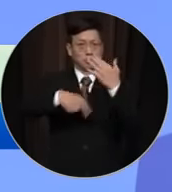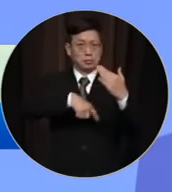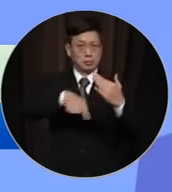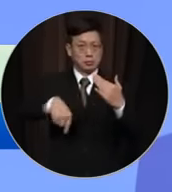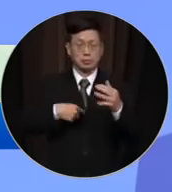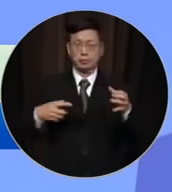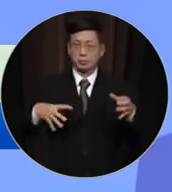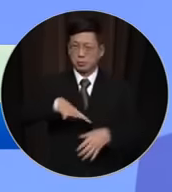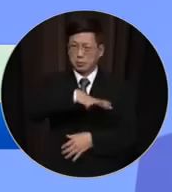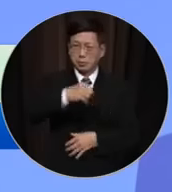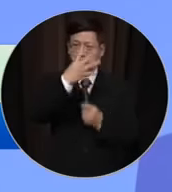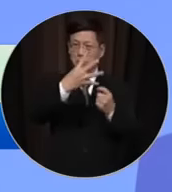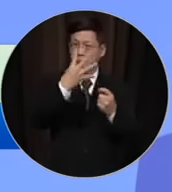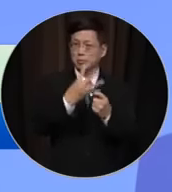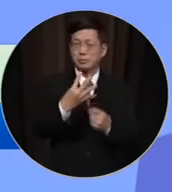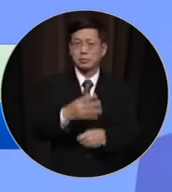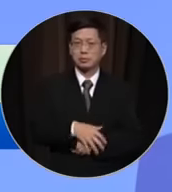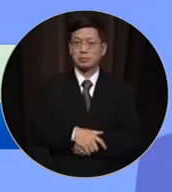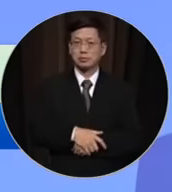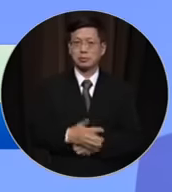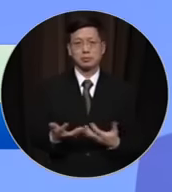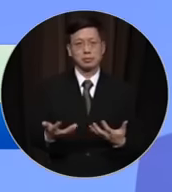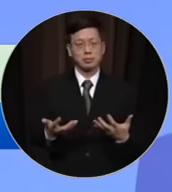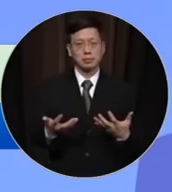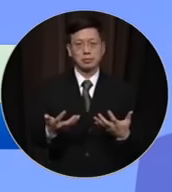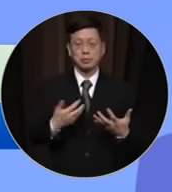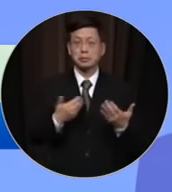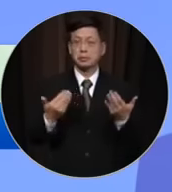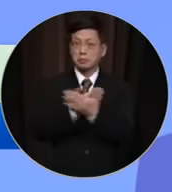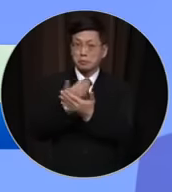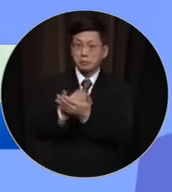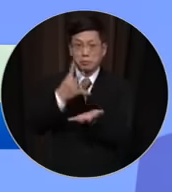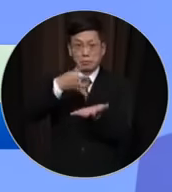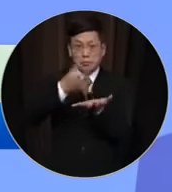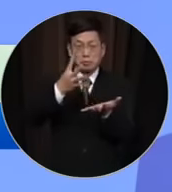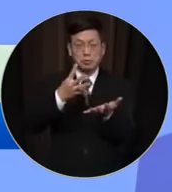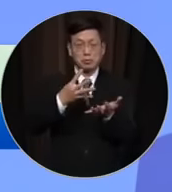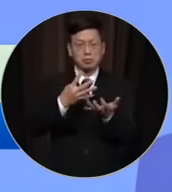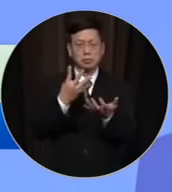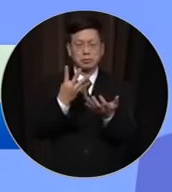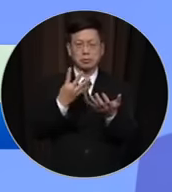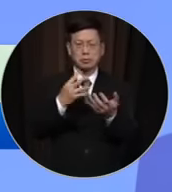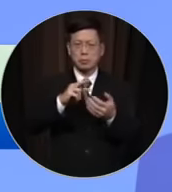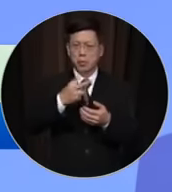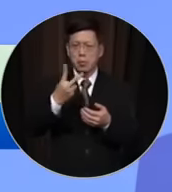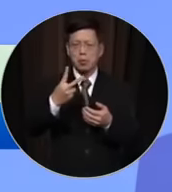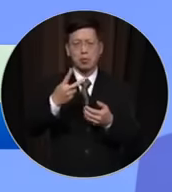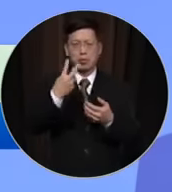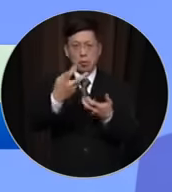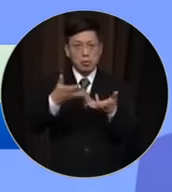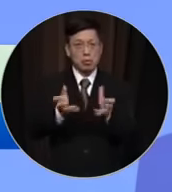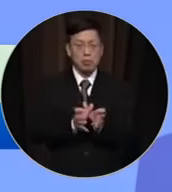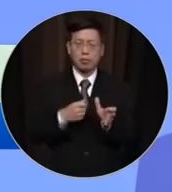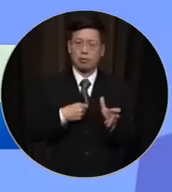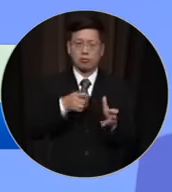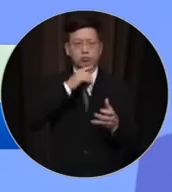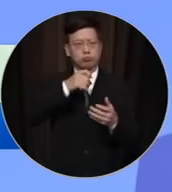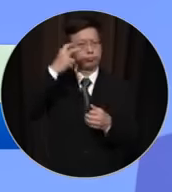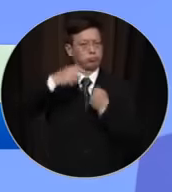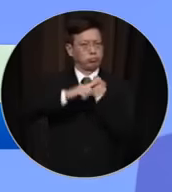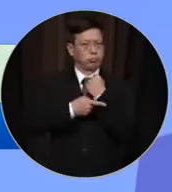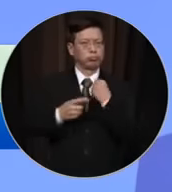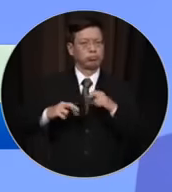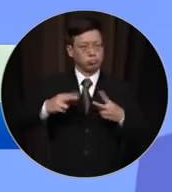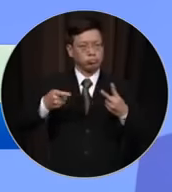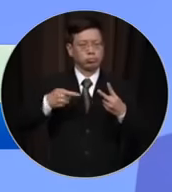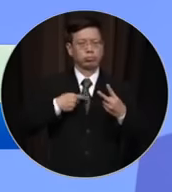所有的立委任期4年，我们要把它分成4组还是2组，这个涉及这个修宪的议题，